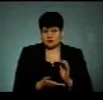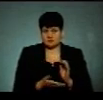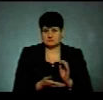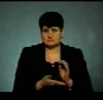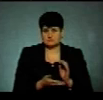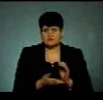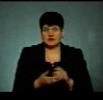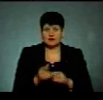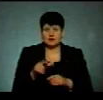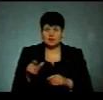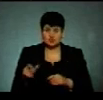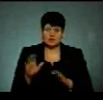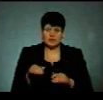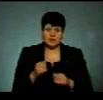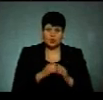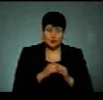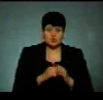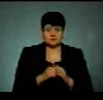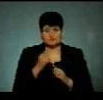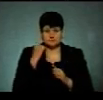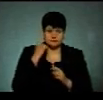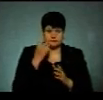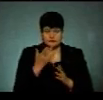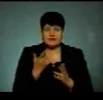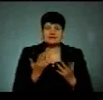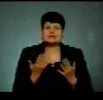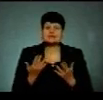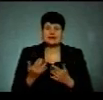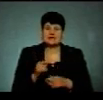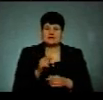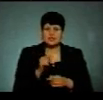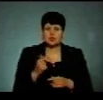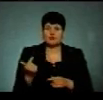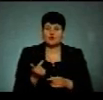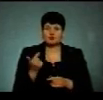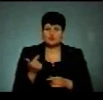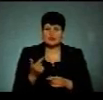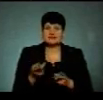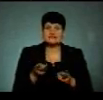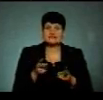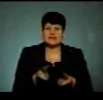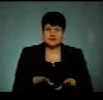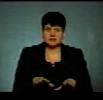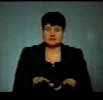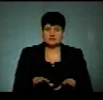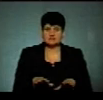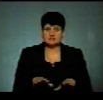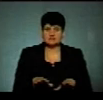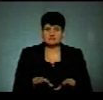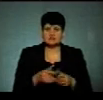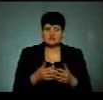І споживачі, нехай кожен для себе задасть питання, скільки в їхньому господарстві залишилося речей, які